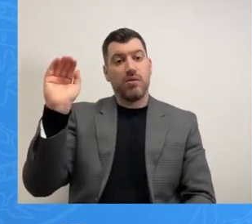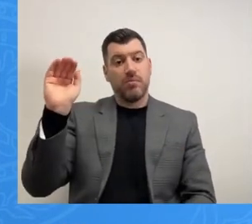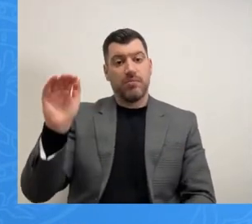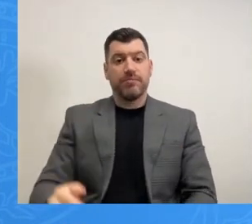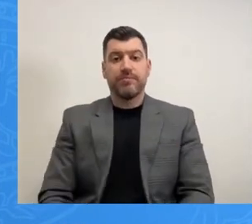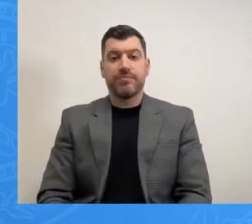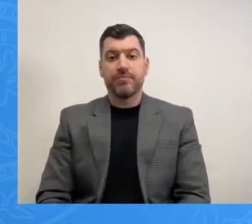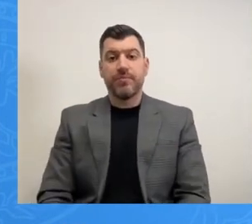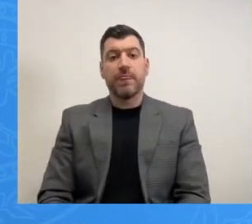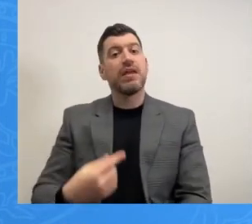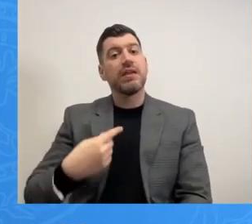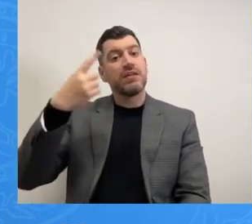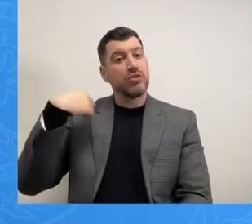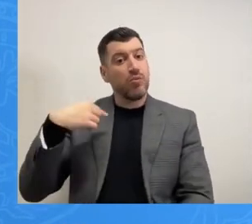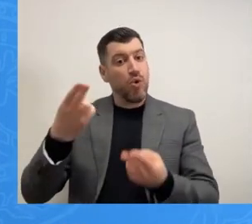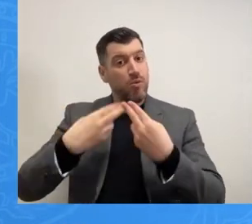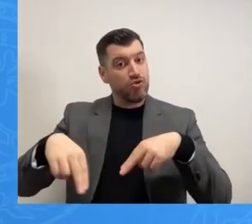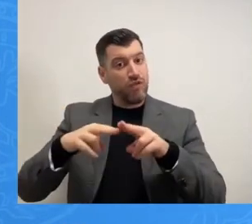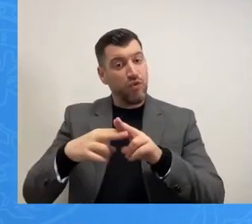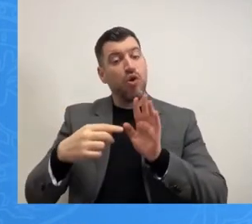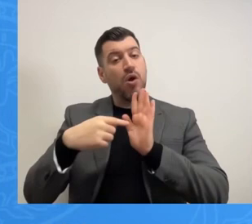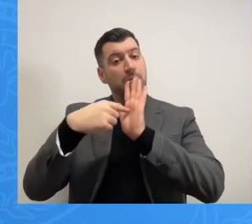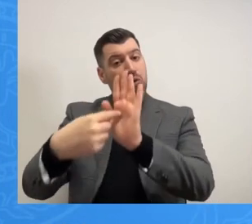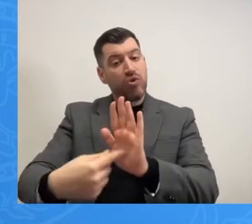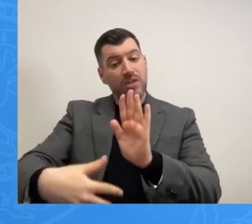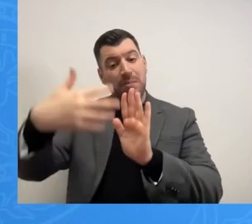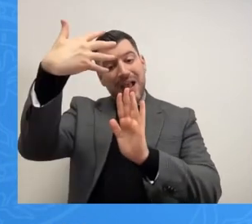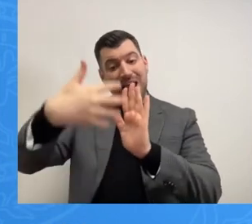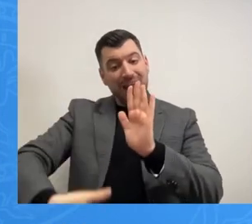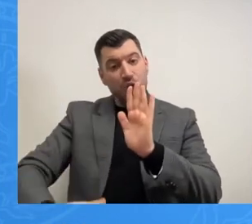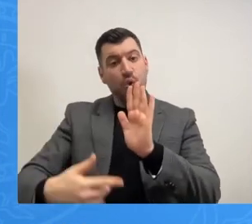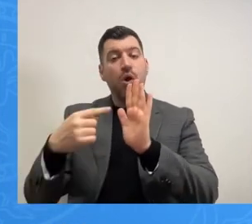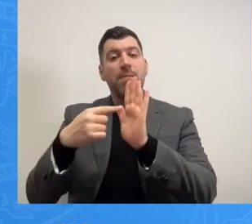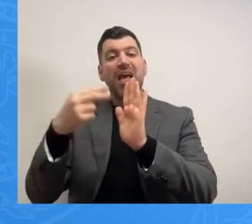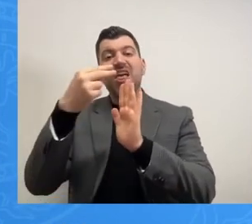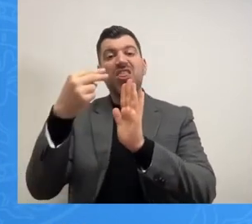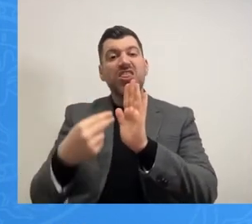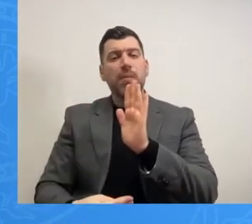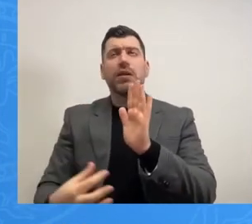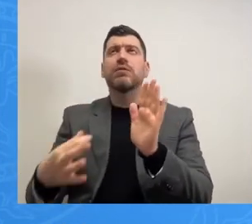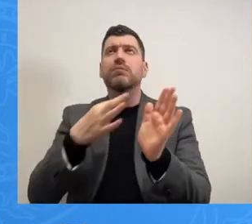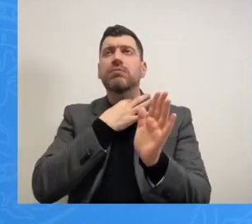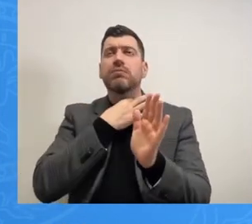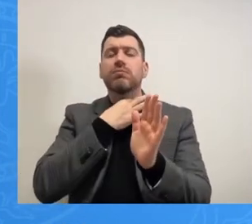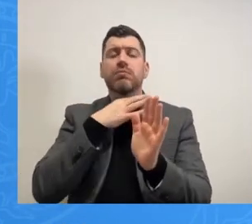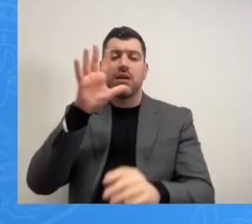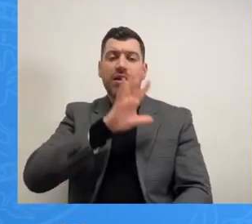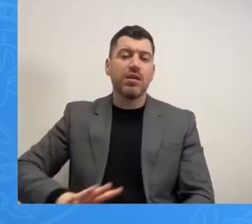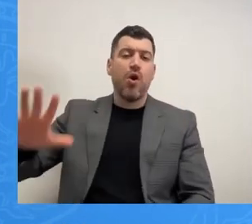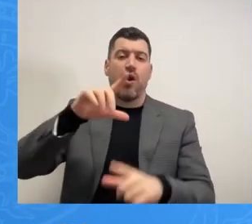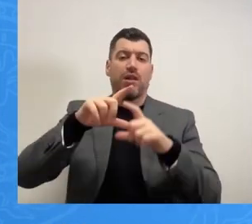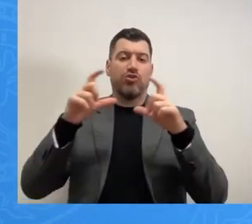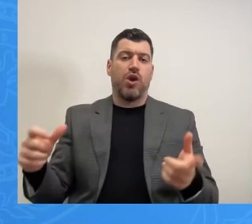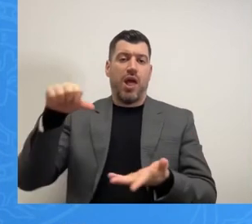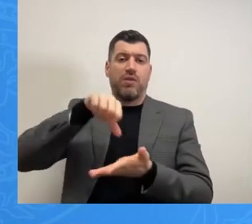ένα αναλυτικό κατάλογο με ζητήματα και προβλήματα επίγοντα σοβαρά που απασχολούν τις σχολικές υποδομές της πόλης.